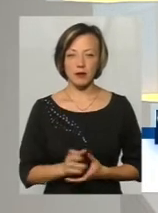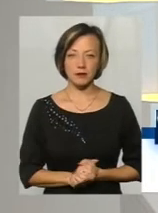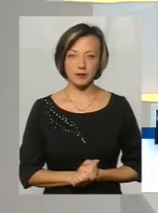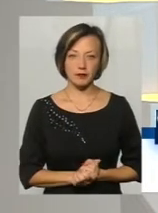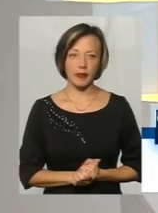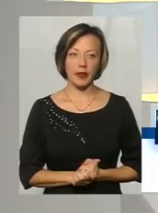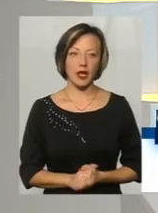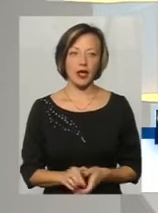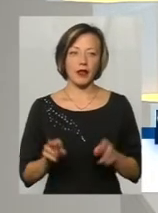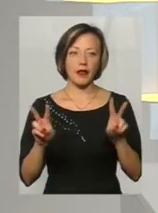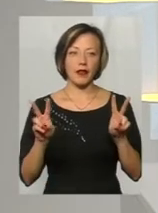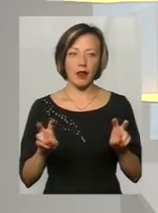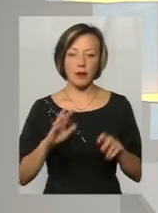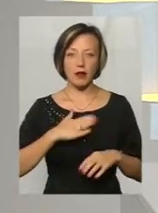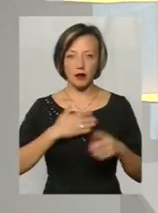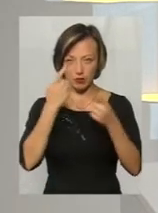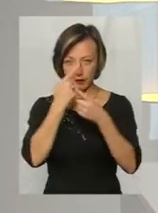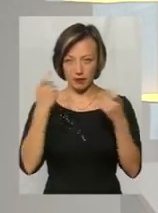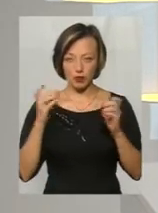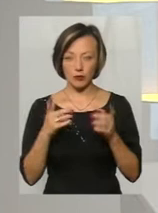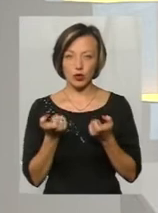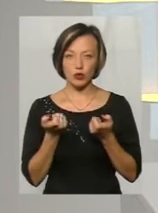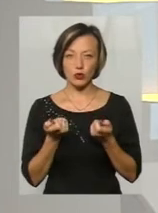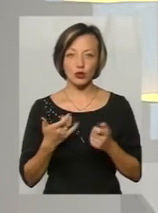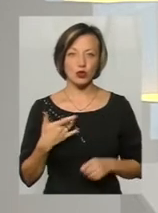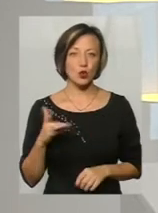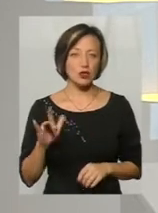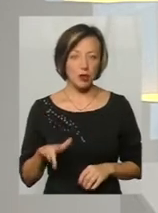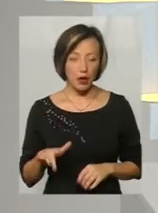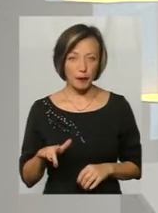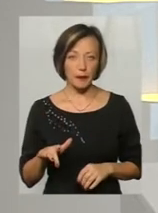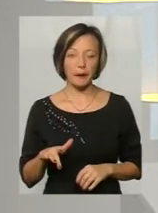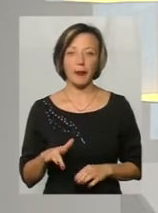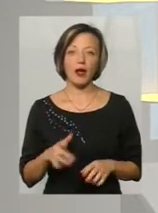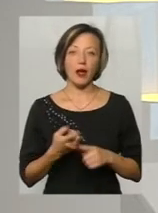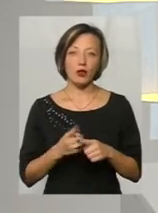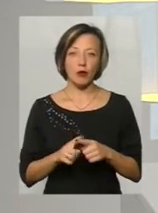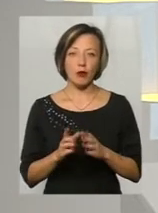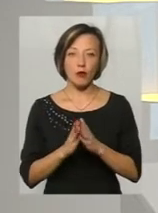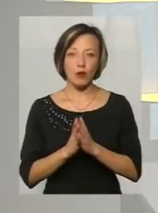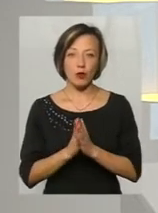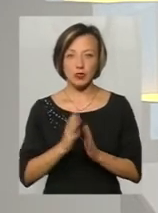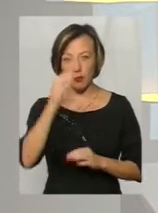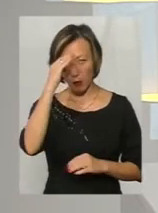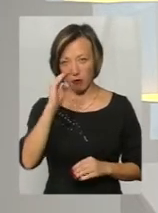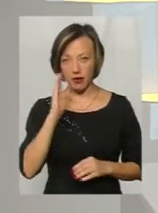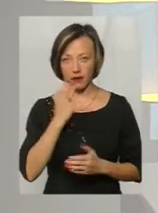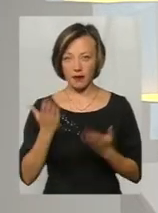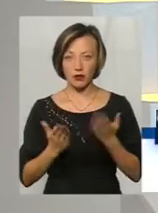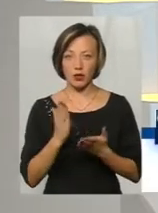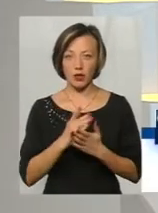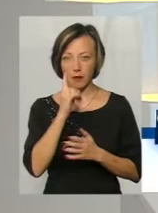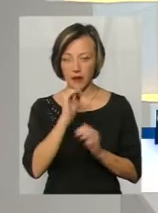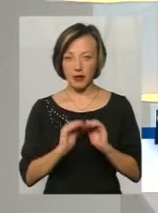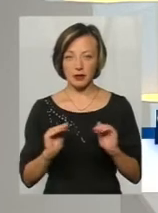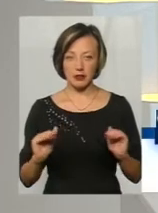Тема нашого сьогоднішнього ефіру буде трошки жорстка, тому просимо батьків, якщо є маленькі діти